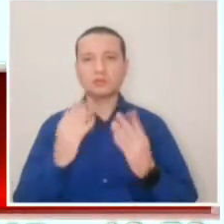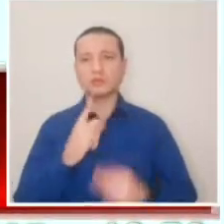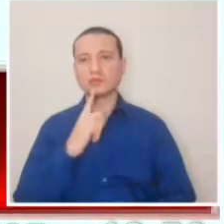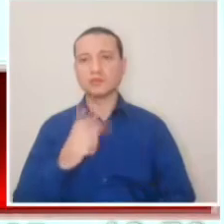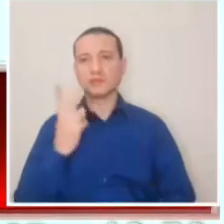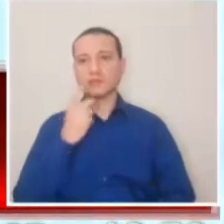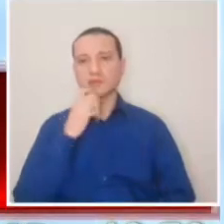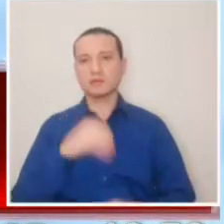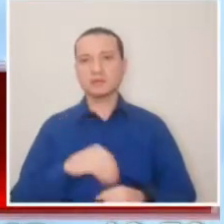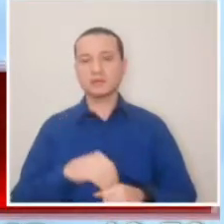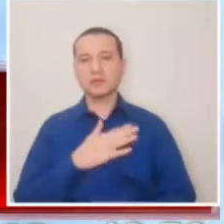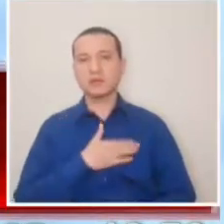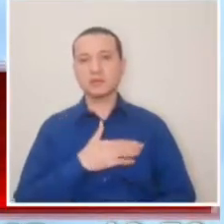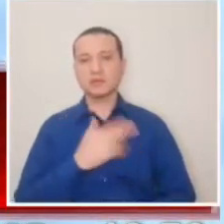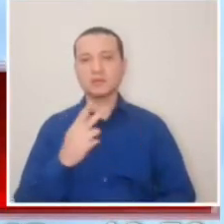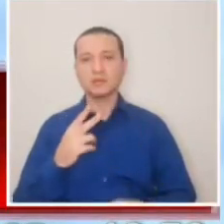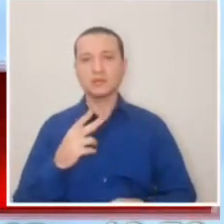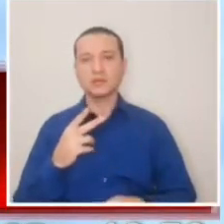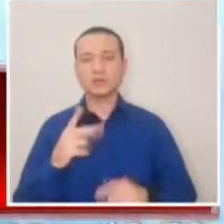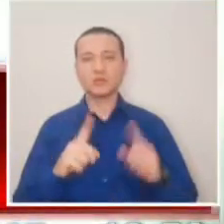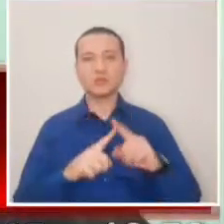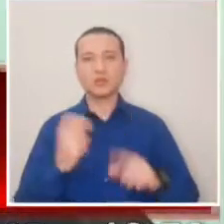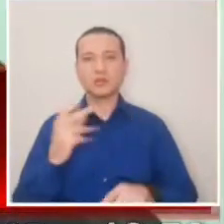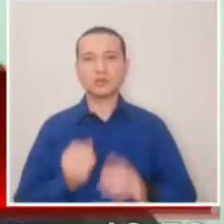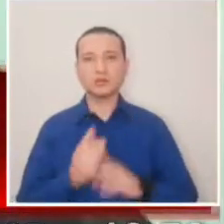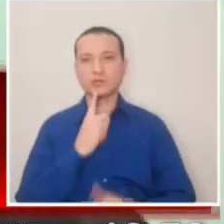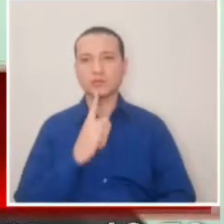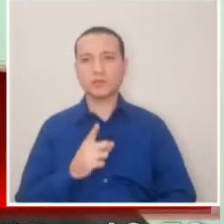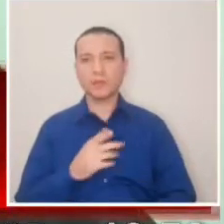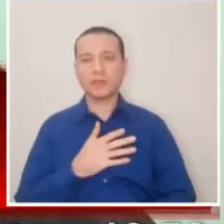sene içinde kalbinde mikrosomon tümörü oluşmuştur